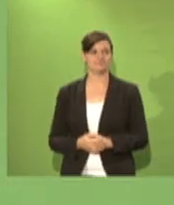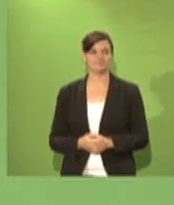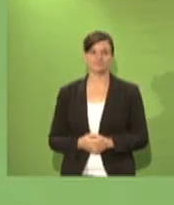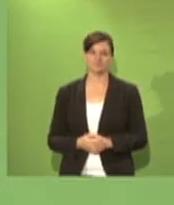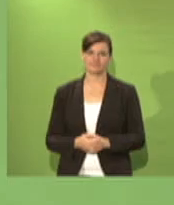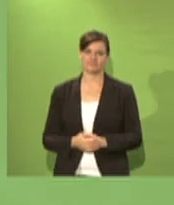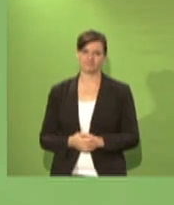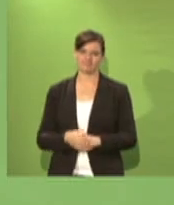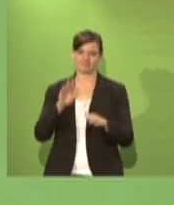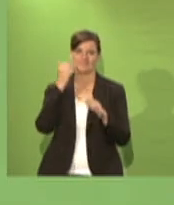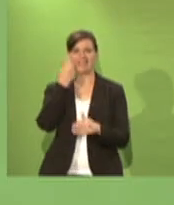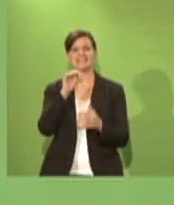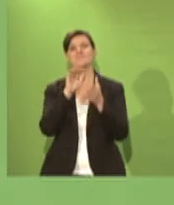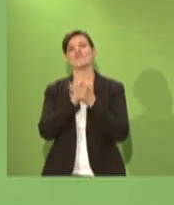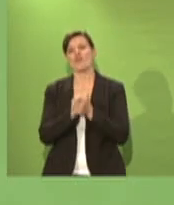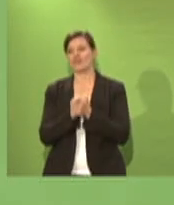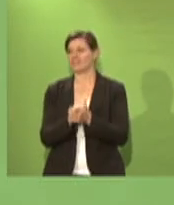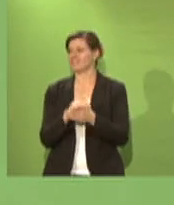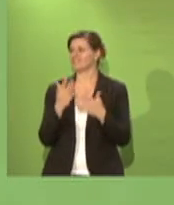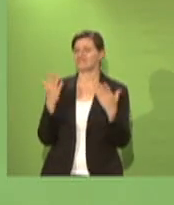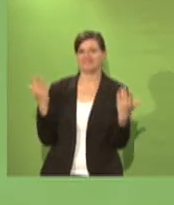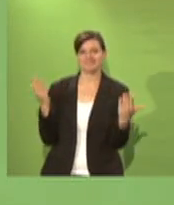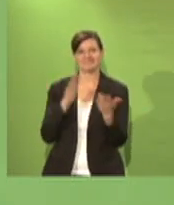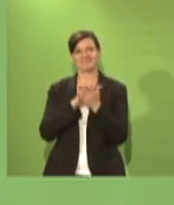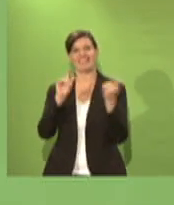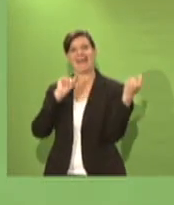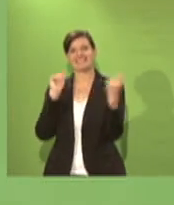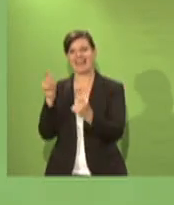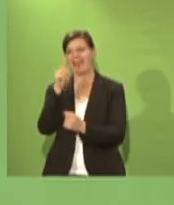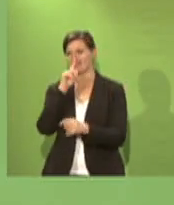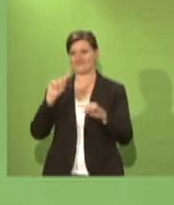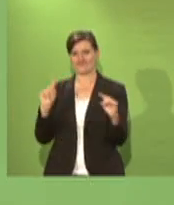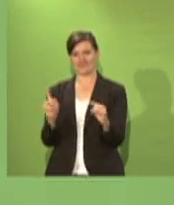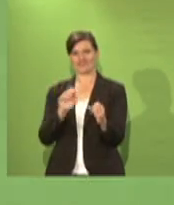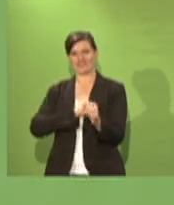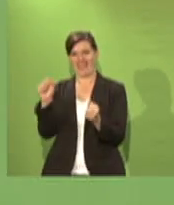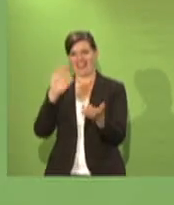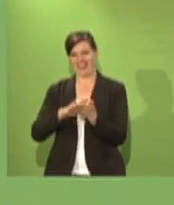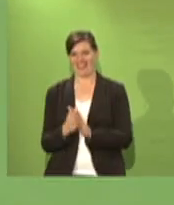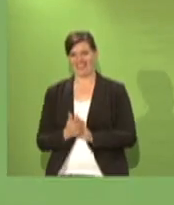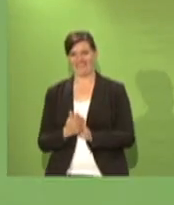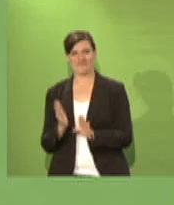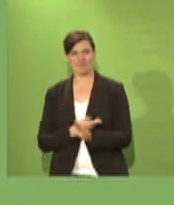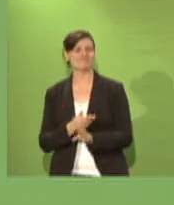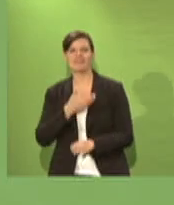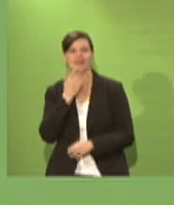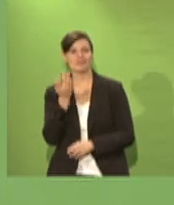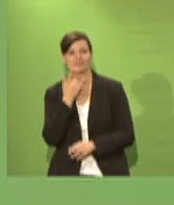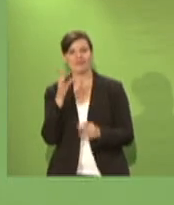Ja, liebe Freundinnen und Freunde, dass das keine Eintagsfliege ist mit diesem Antrag, das merkt man ja daran, wie sehr aus allen Fachbereichen die